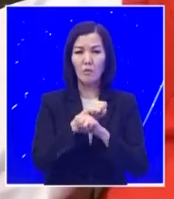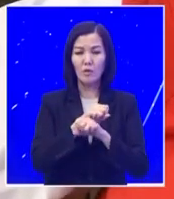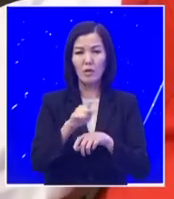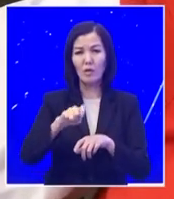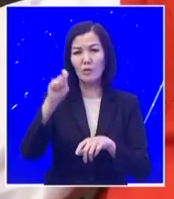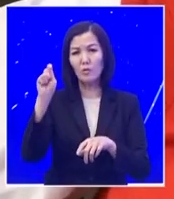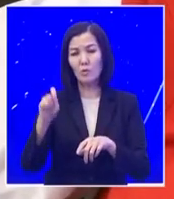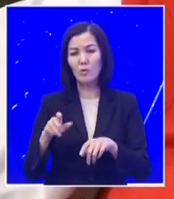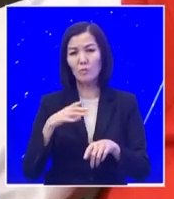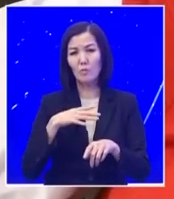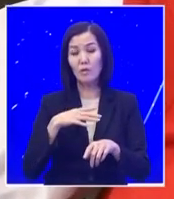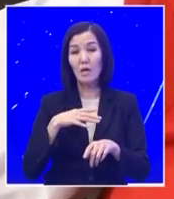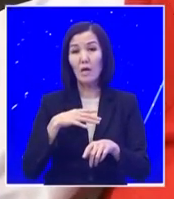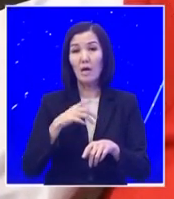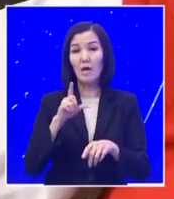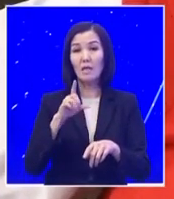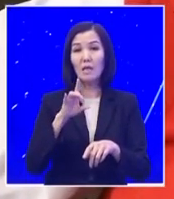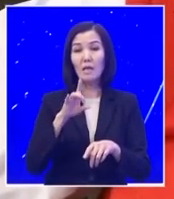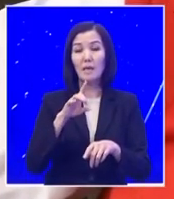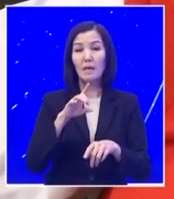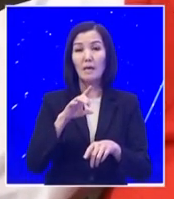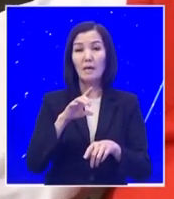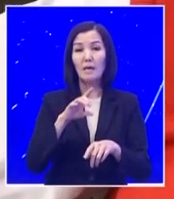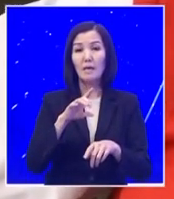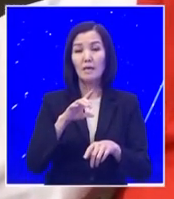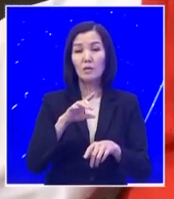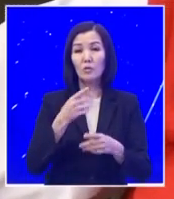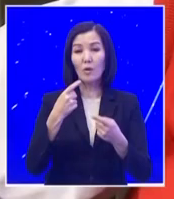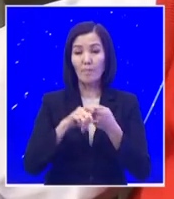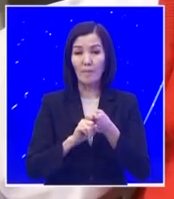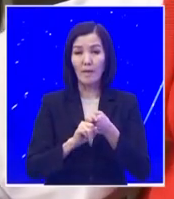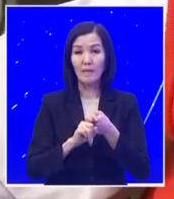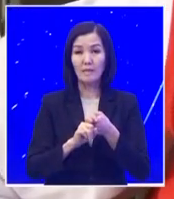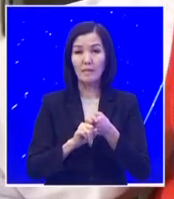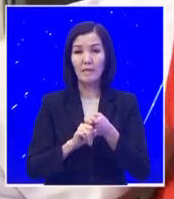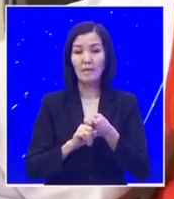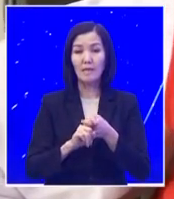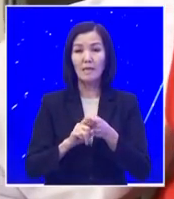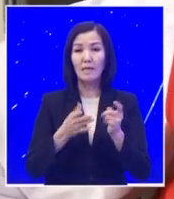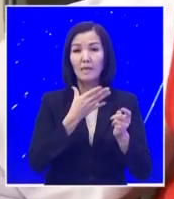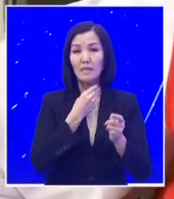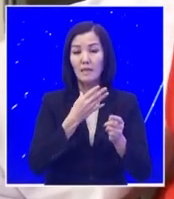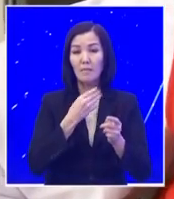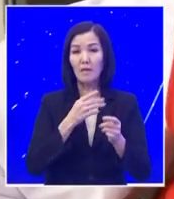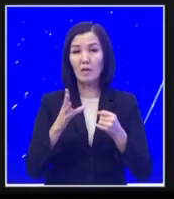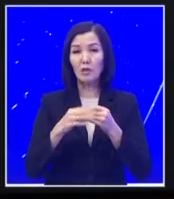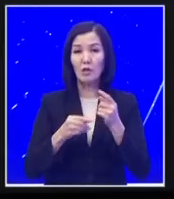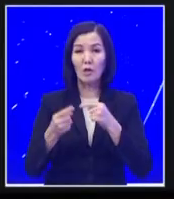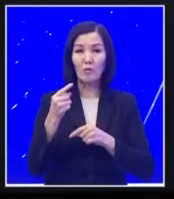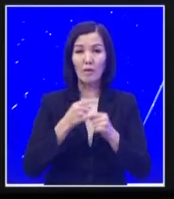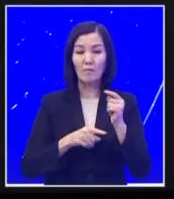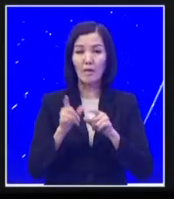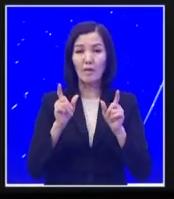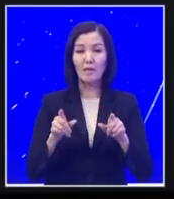Михайлыстар хабардар етіп отырған. Өйткені олар сол соған қатысты осы семейге жер алып келген адамдар.